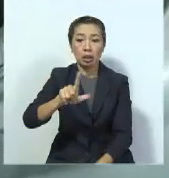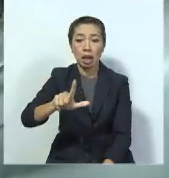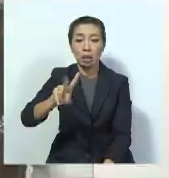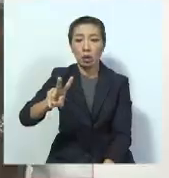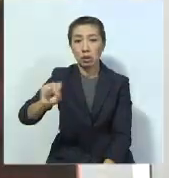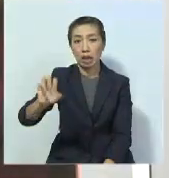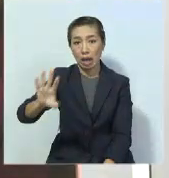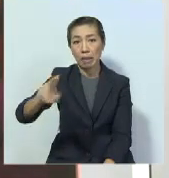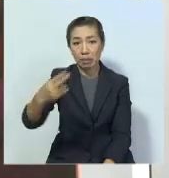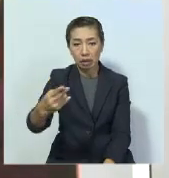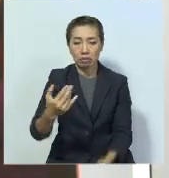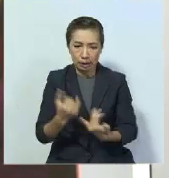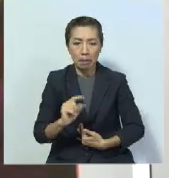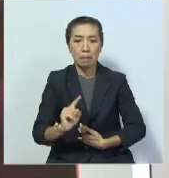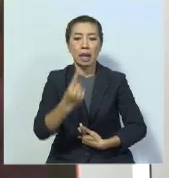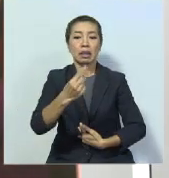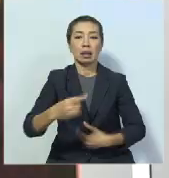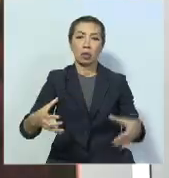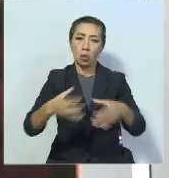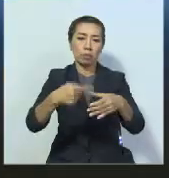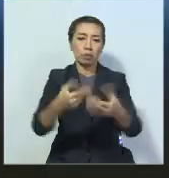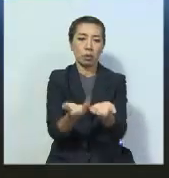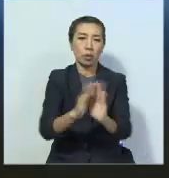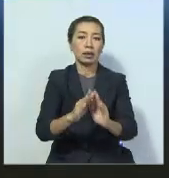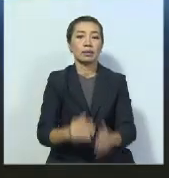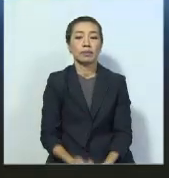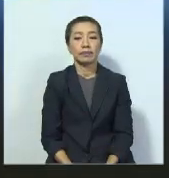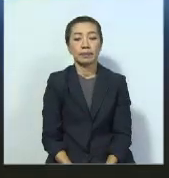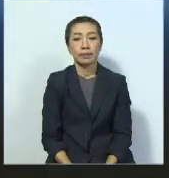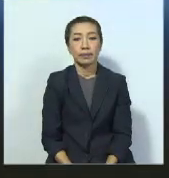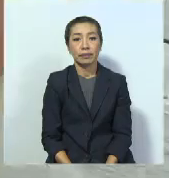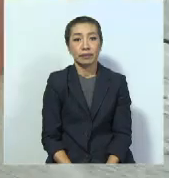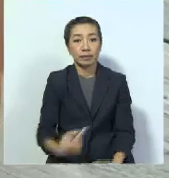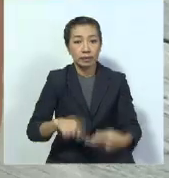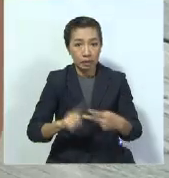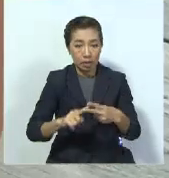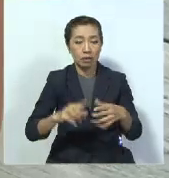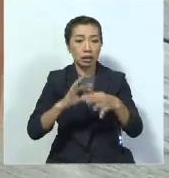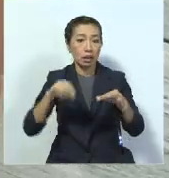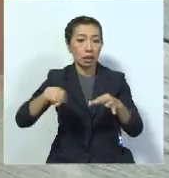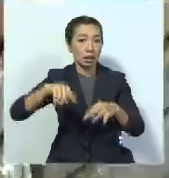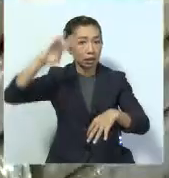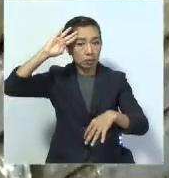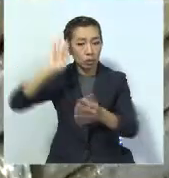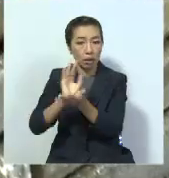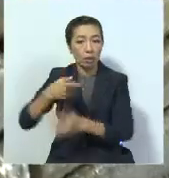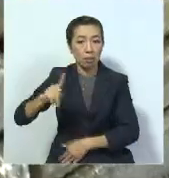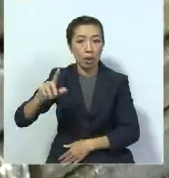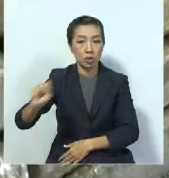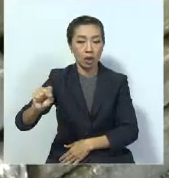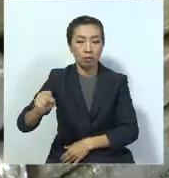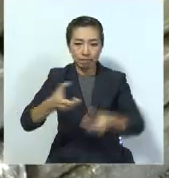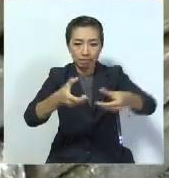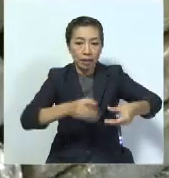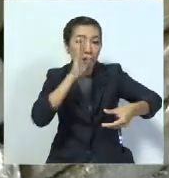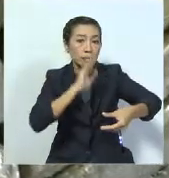1,250,000 เม็ดค่ะนี่นะคะพฤติกรรมของผู้ต้องหาแก๊งนี้ค่ะมีอีกคดีนะคะตำรวจปราบปรามยาเสพติดจับกุมกัญ